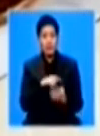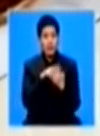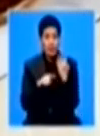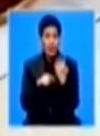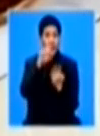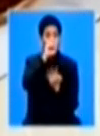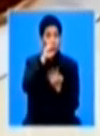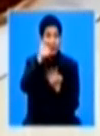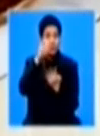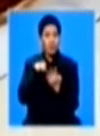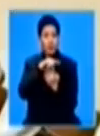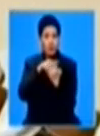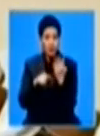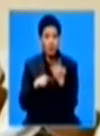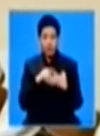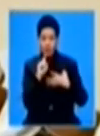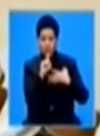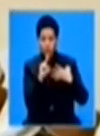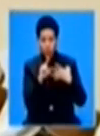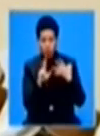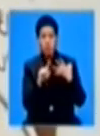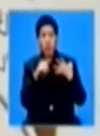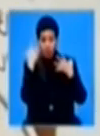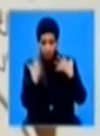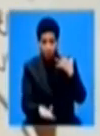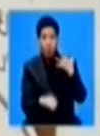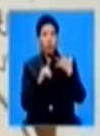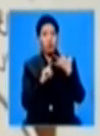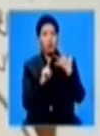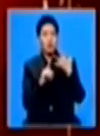ทุกฝ่ายที่เข้ามาช่วยเหลือกันทั้งภาครัฐเอกชนรวมถึงประชาชนด้วยครับ